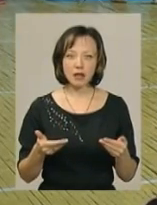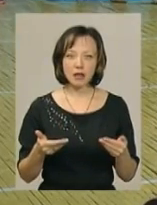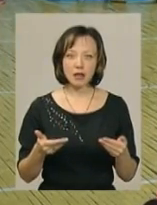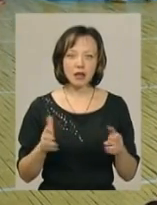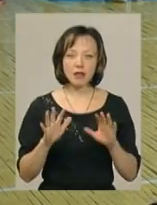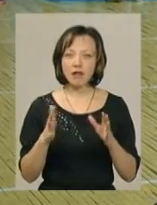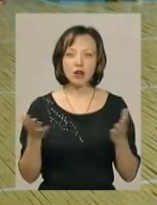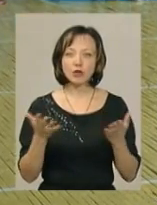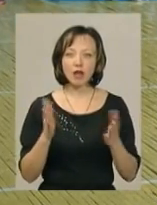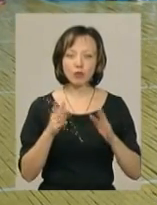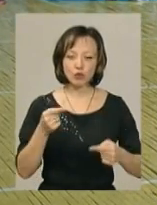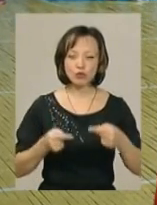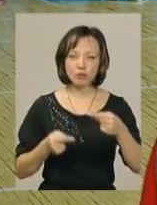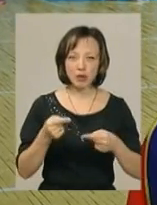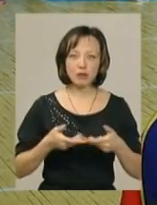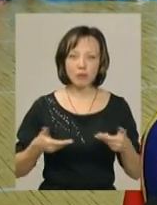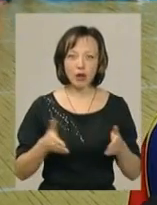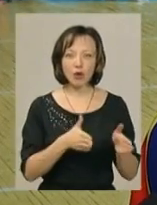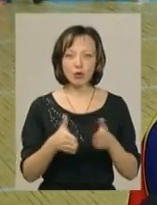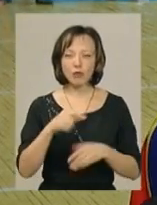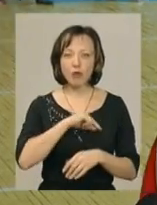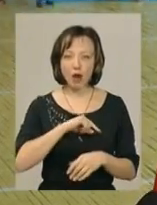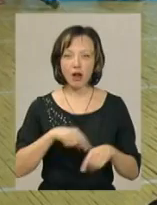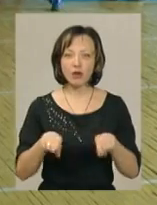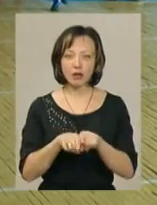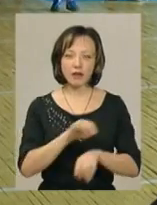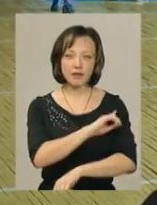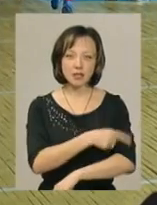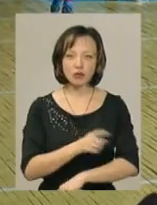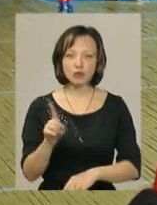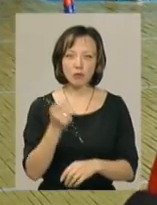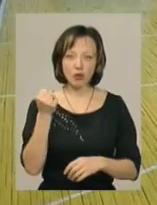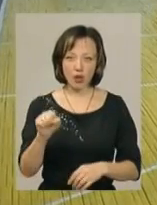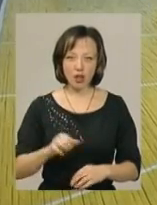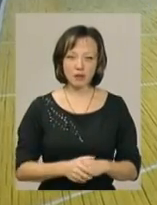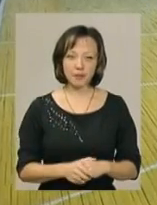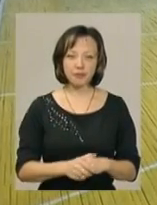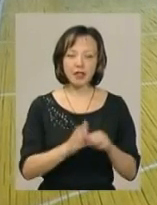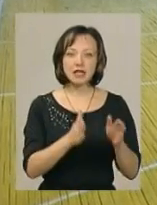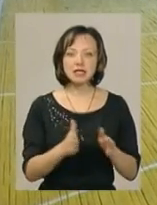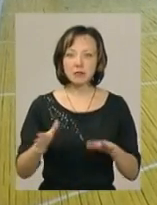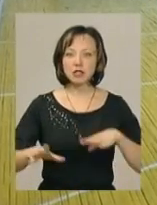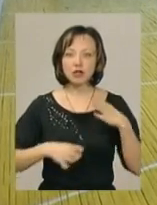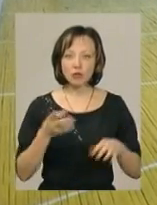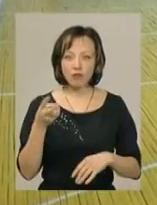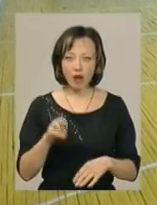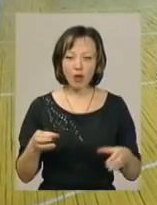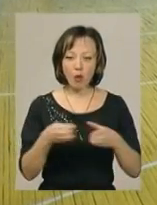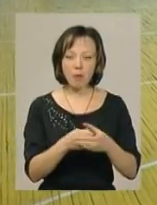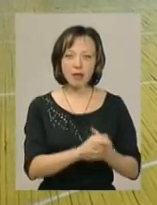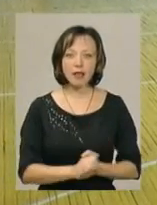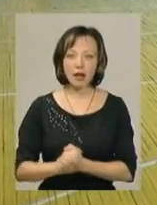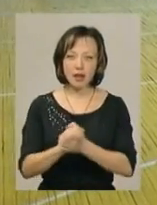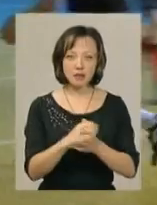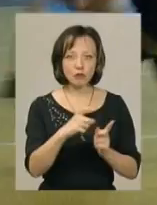там будуть суперники, ми готові як морально, так і фізично, щоб їх подолати. Систематичні тренування і команд наєдні, за